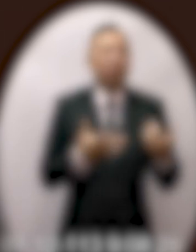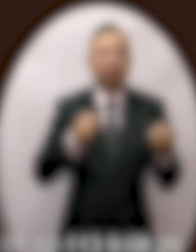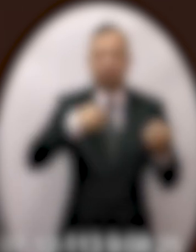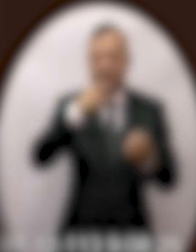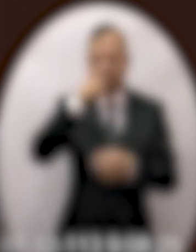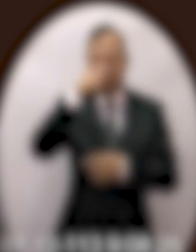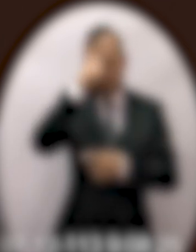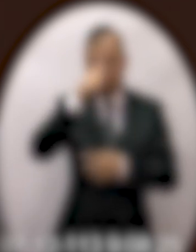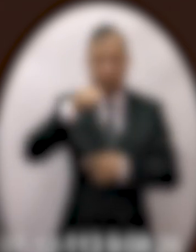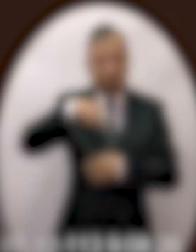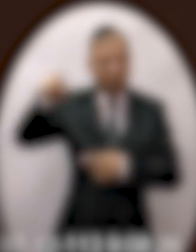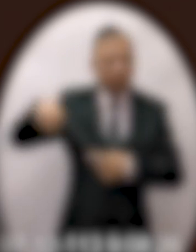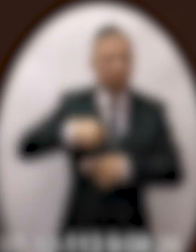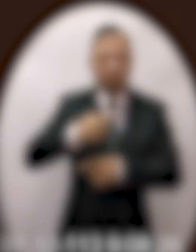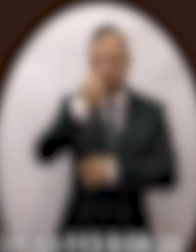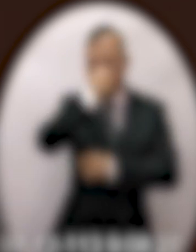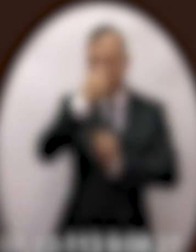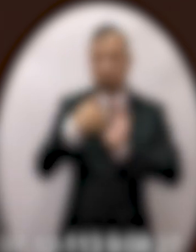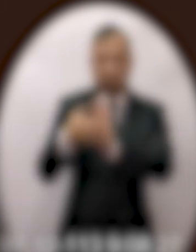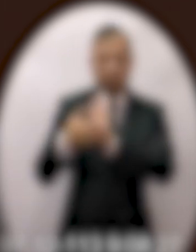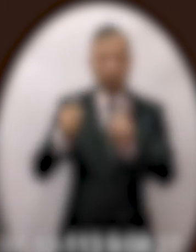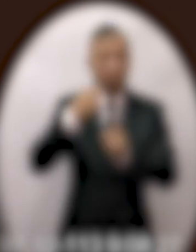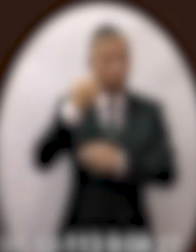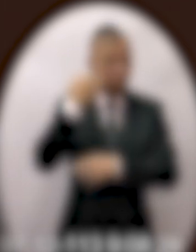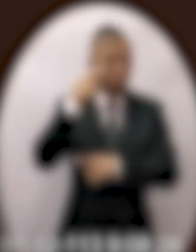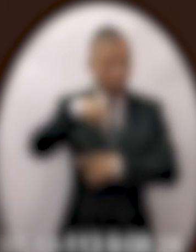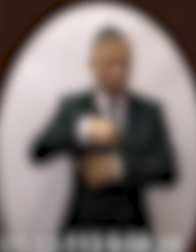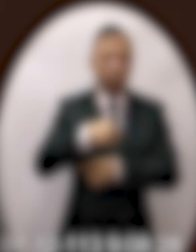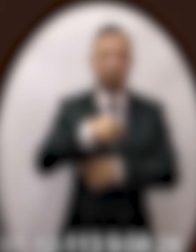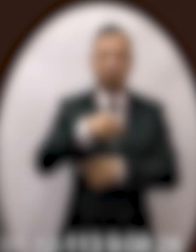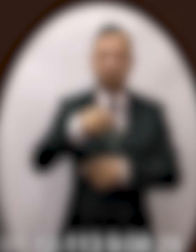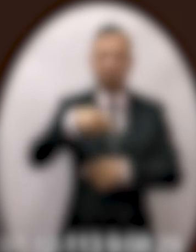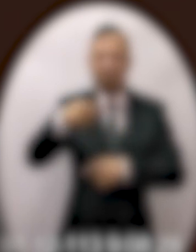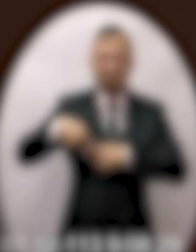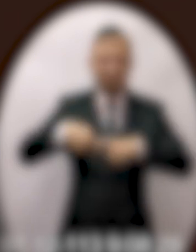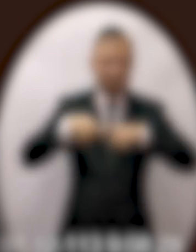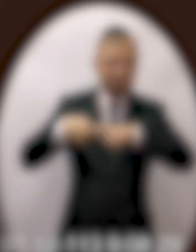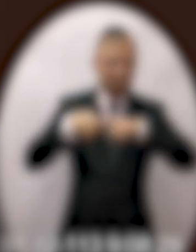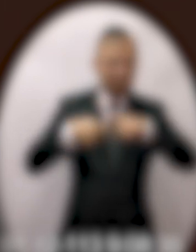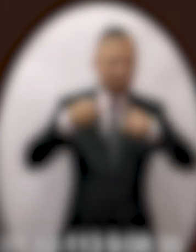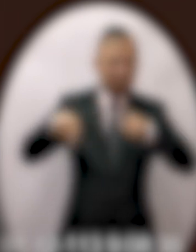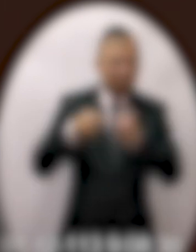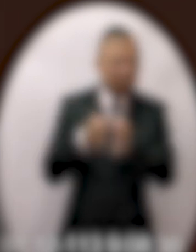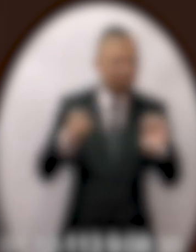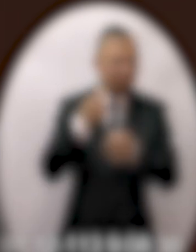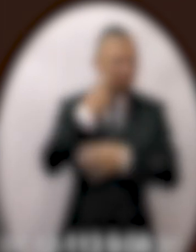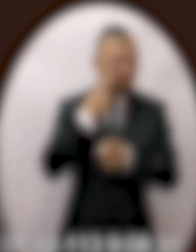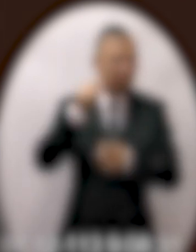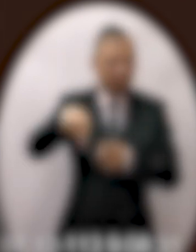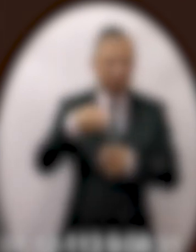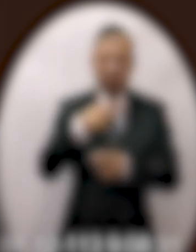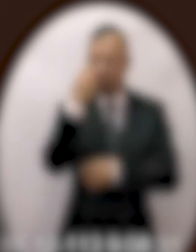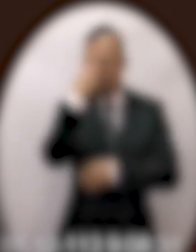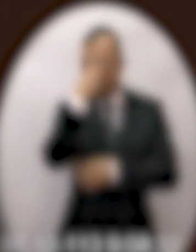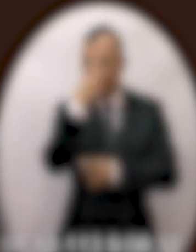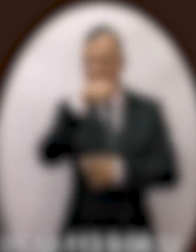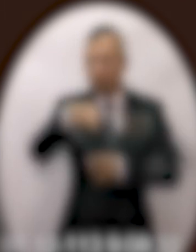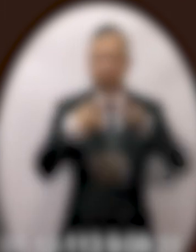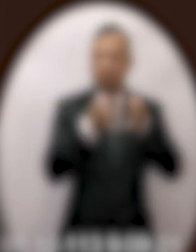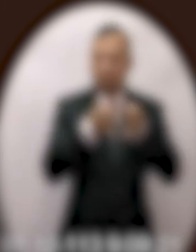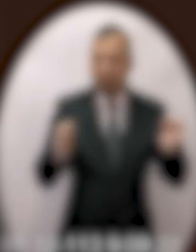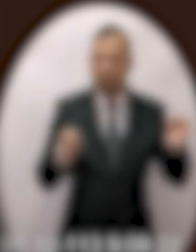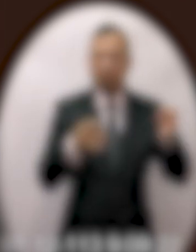地方选委会在查对时会加强查验，或以寄送双挂号方式来确认是否为本人联